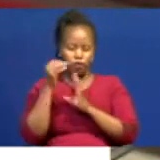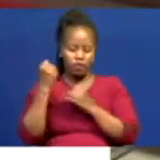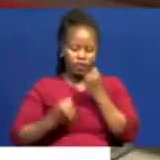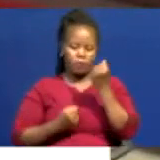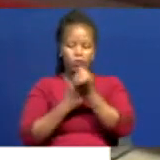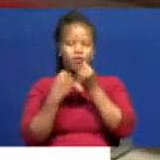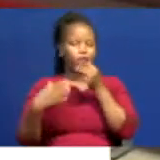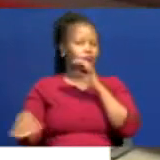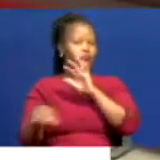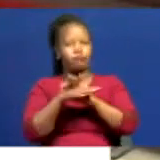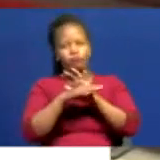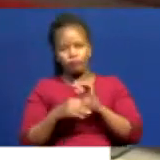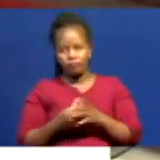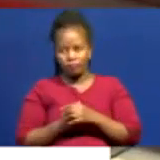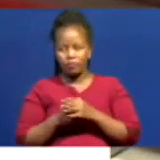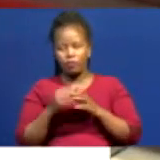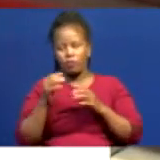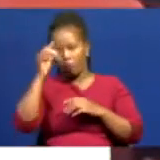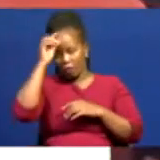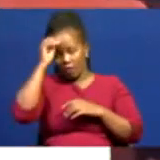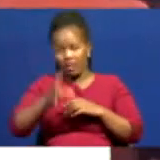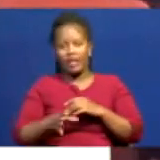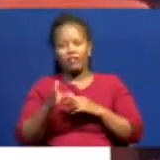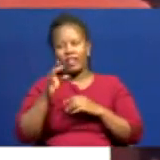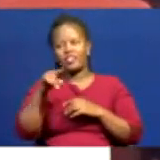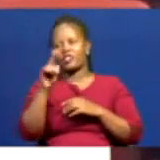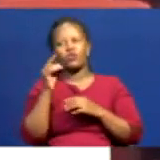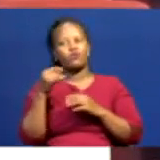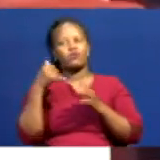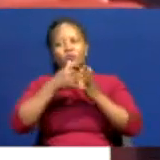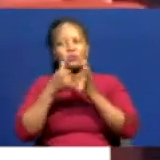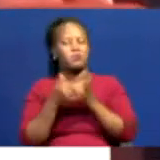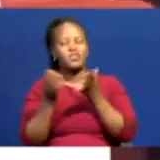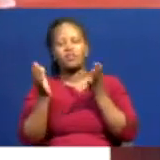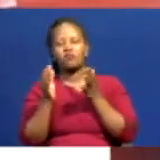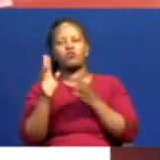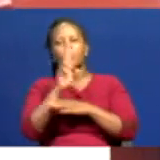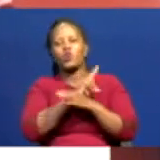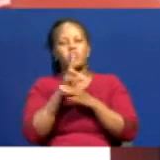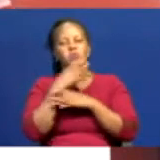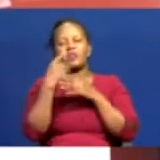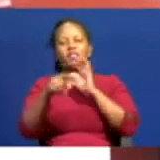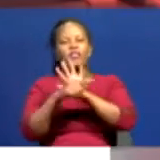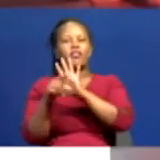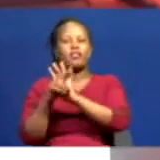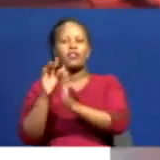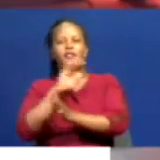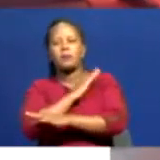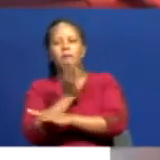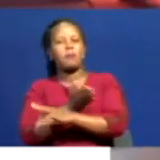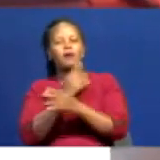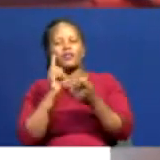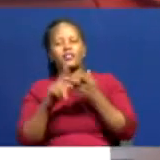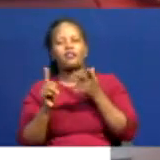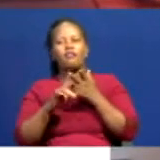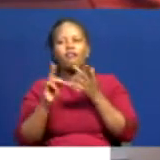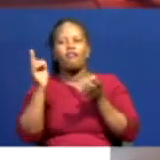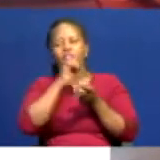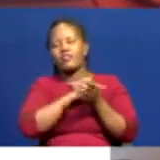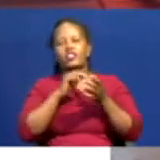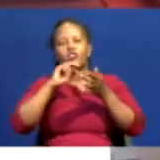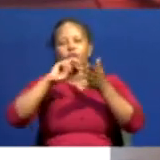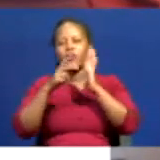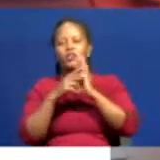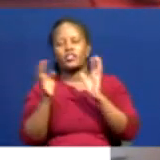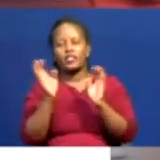kwake. Nyaribo alikabiliwa na tuhuma za matumizi mabaya ya mamlaka, kutokamilisha miradi kama ule wa makao makuu ya